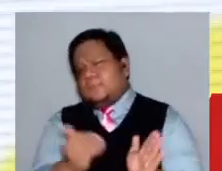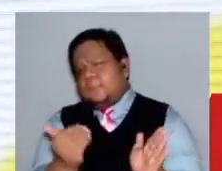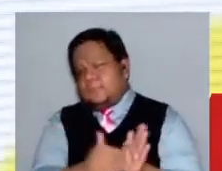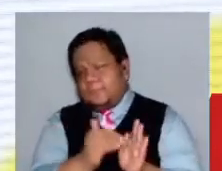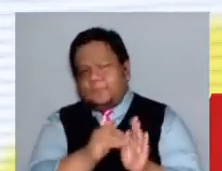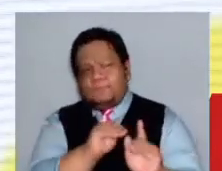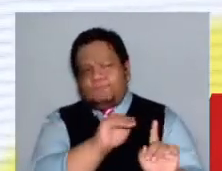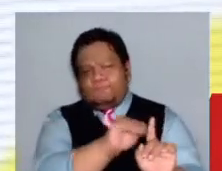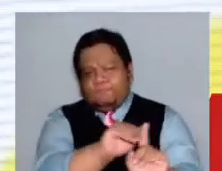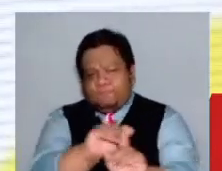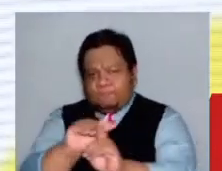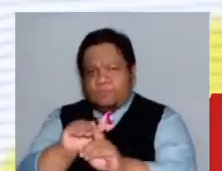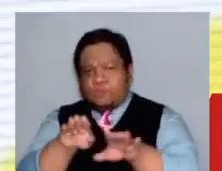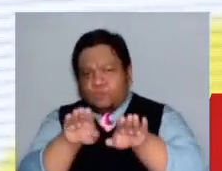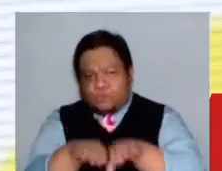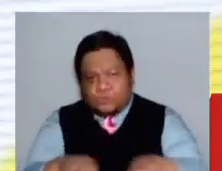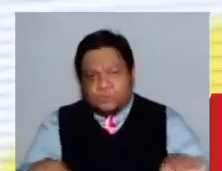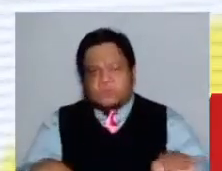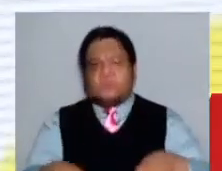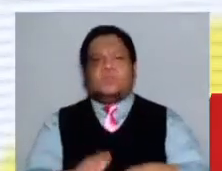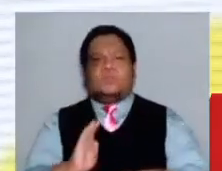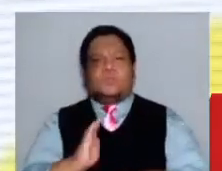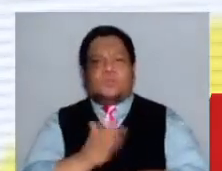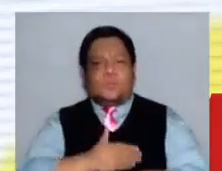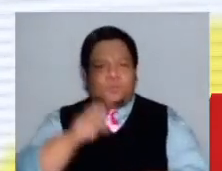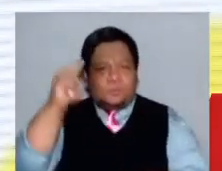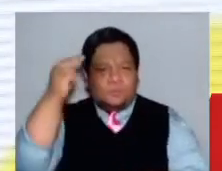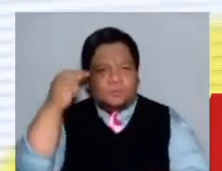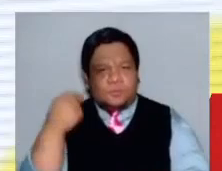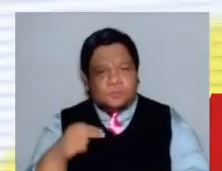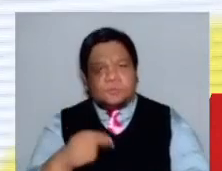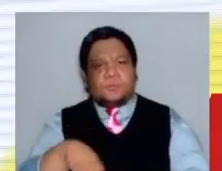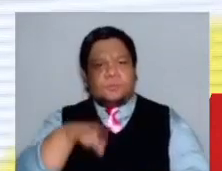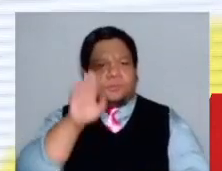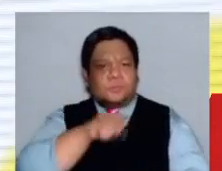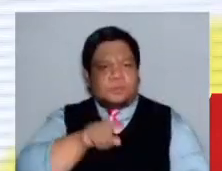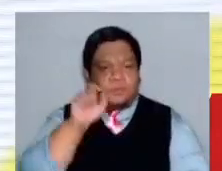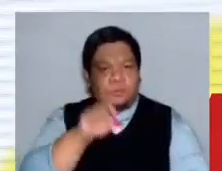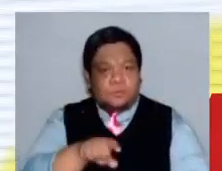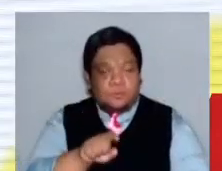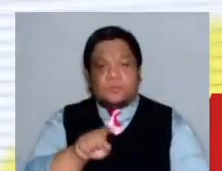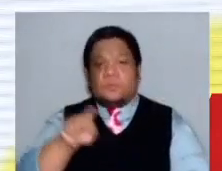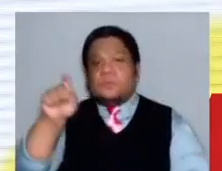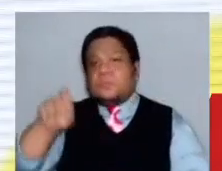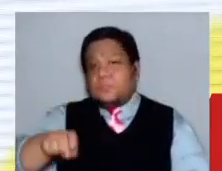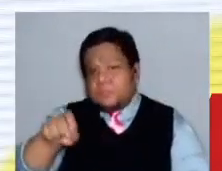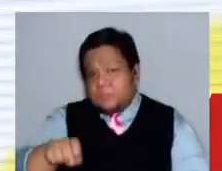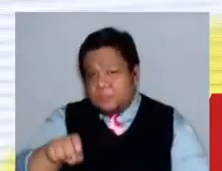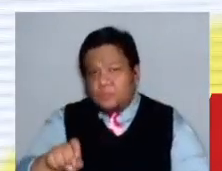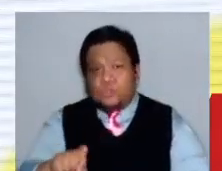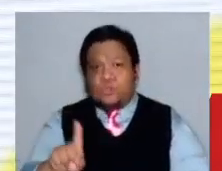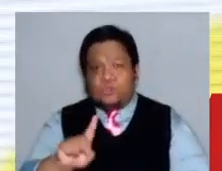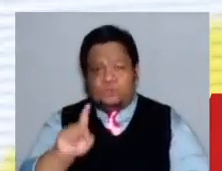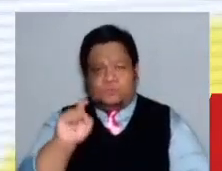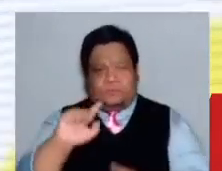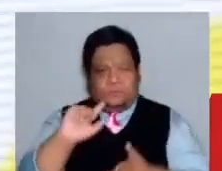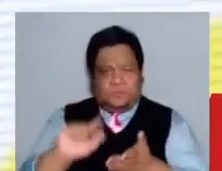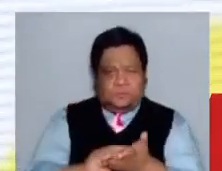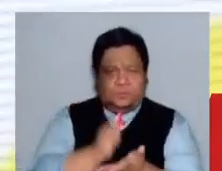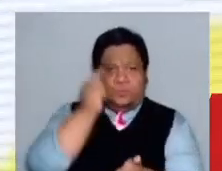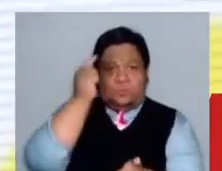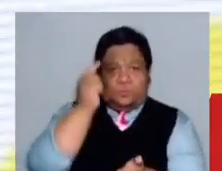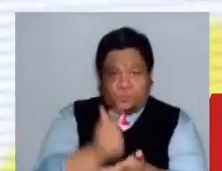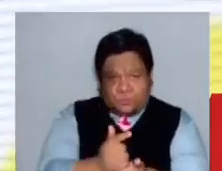sa ating mga pamangkin, mga kapatid, na kailangan nila magtapos ng kanilang